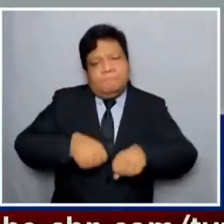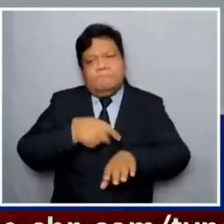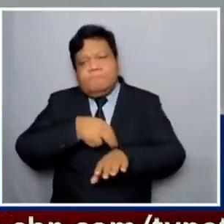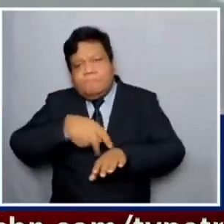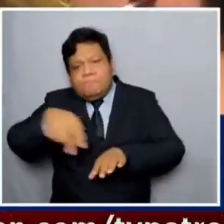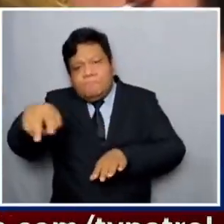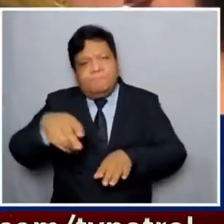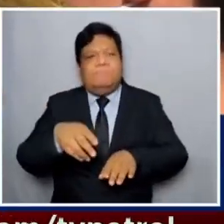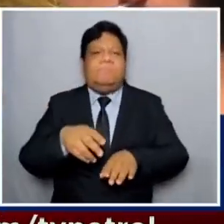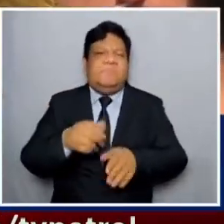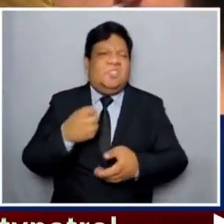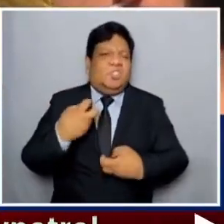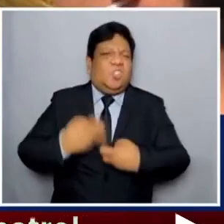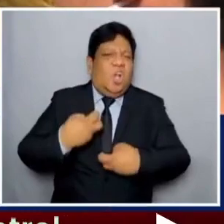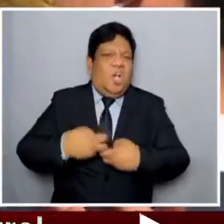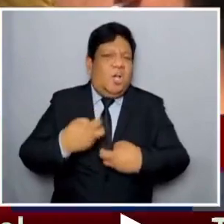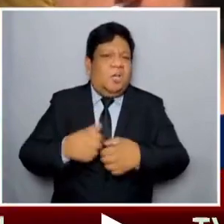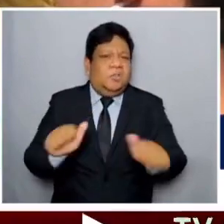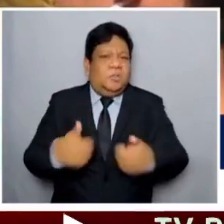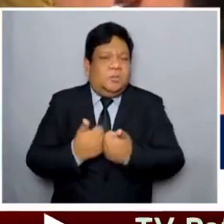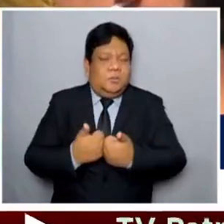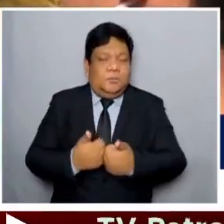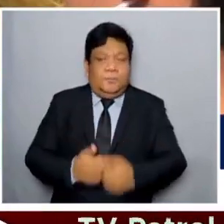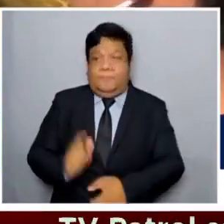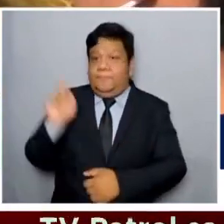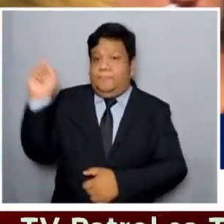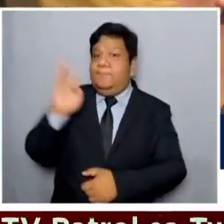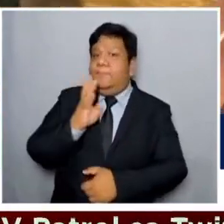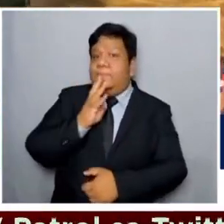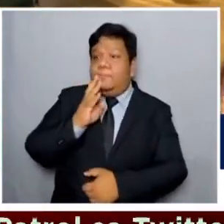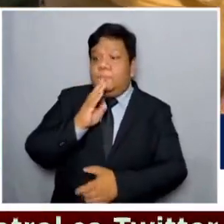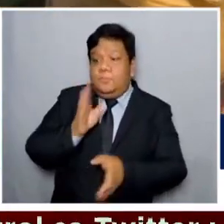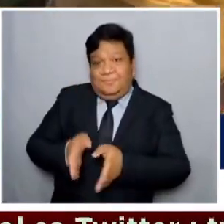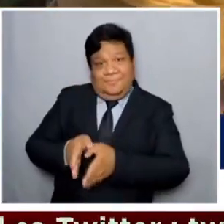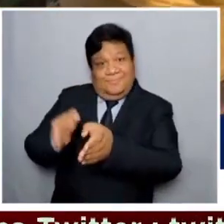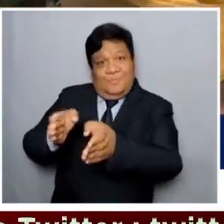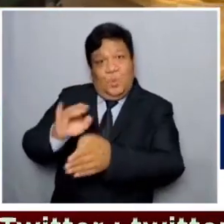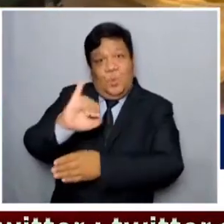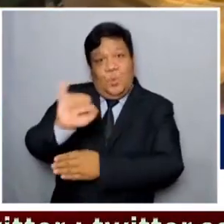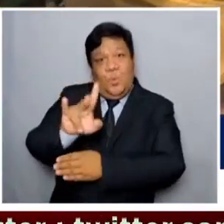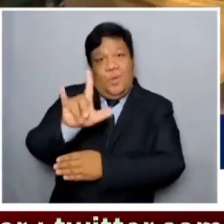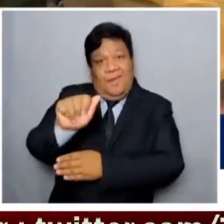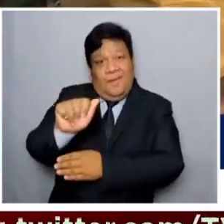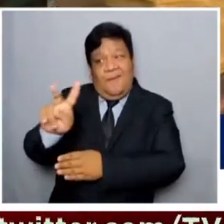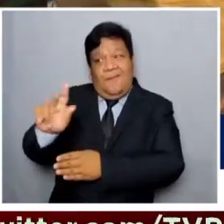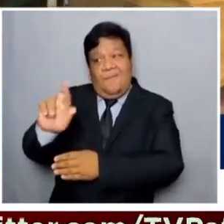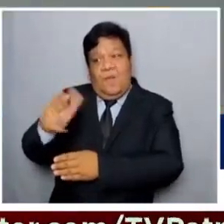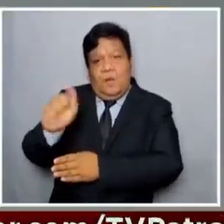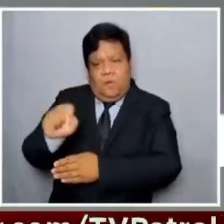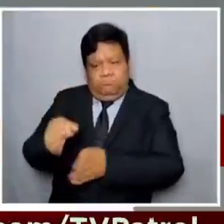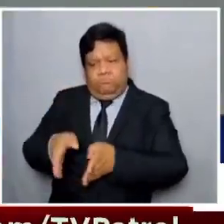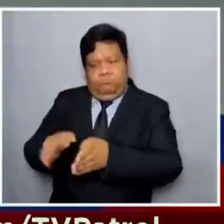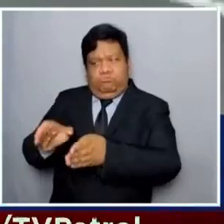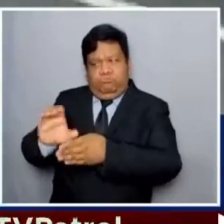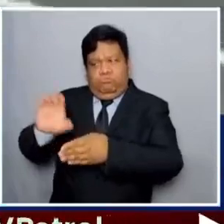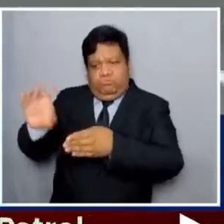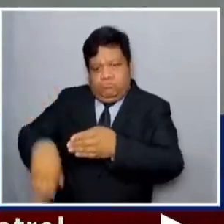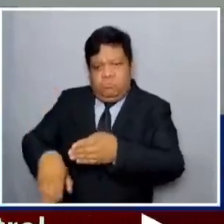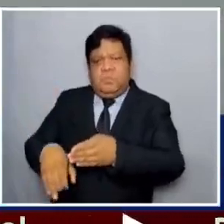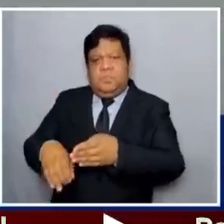kalsada. Yung sa Julio Vargas, buo yan, dinagdagan pa namin ng mga plant box para mas maging safe pa. So